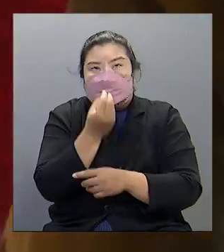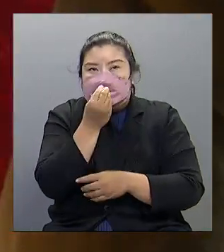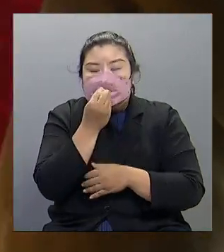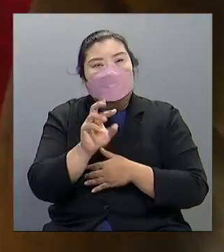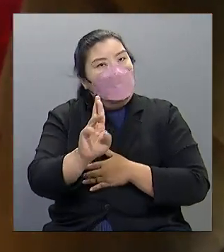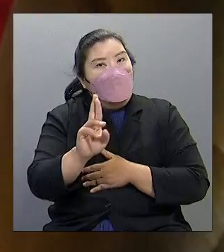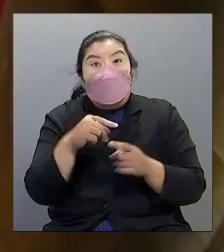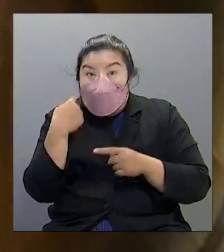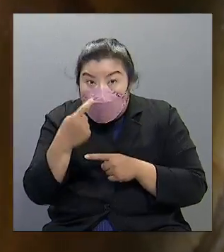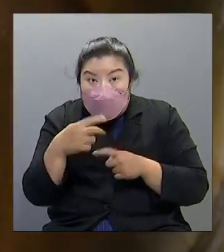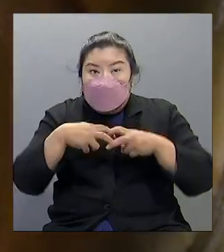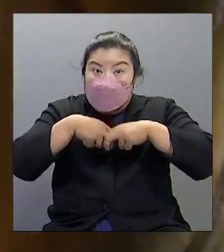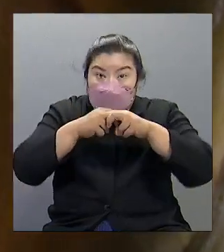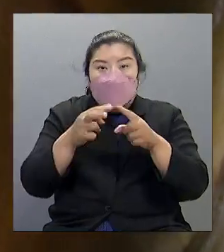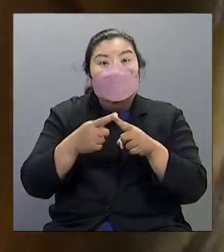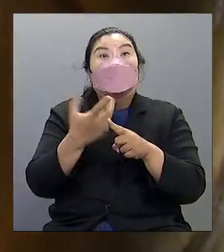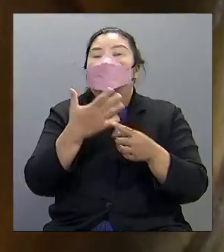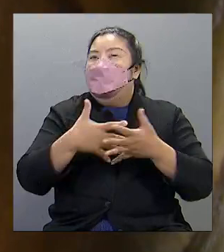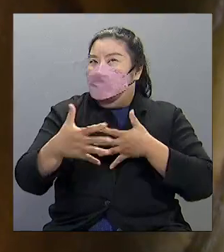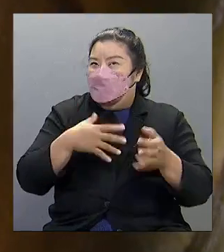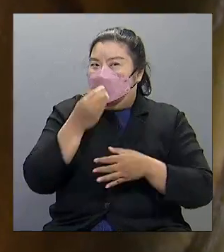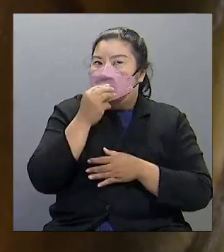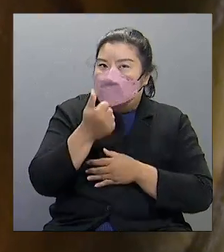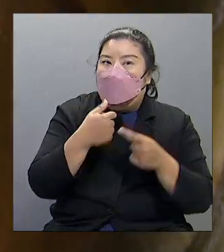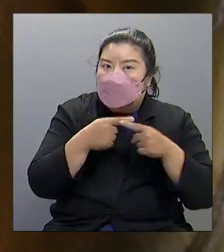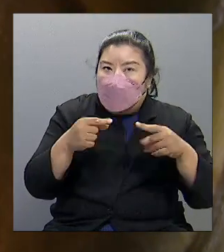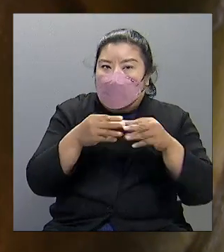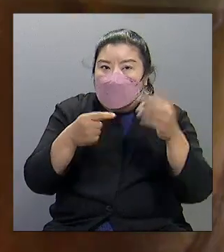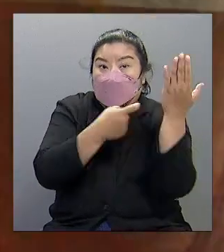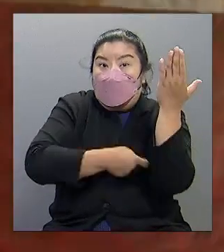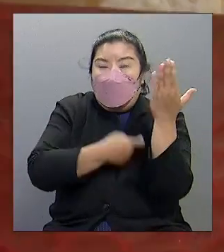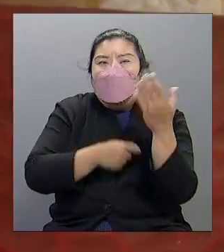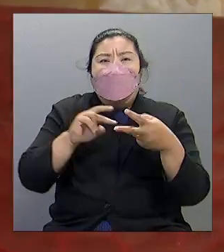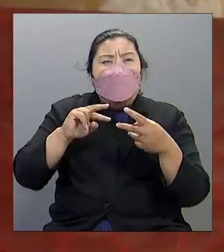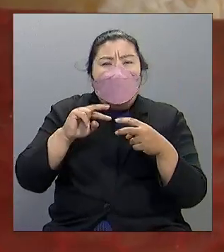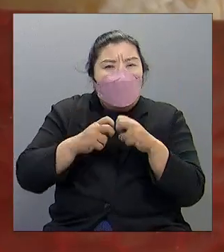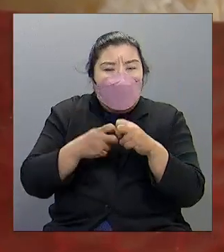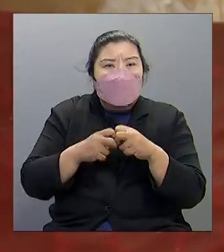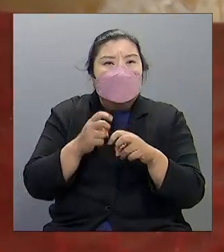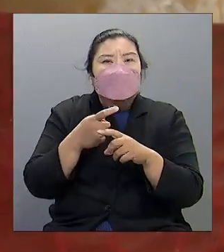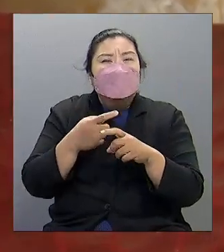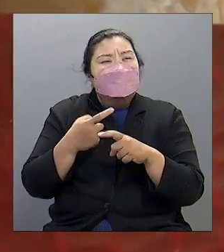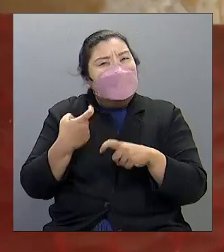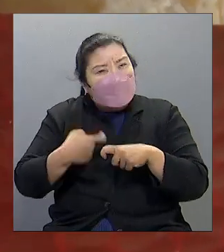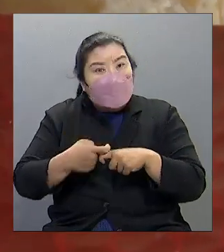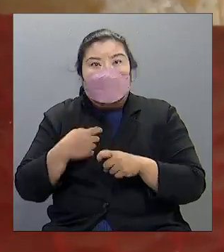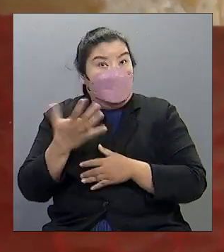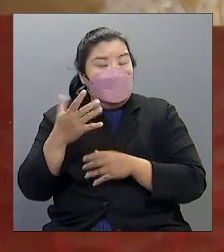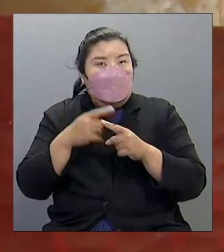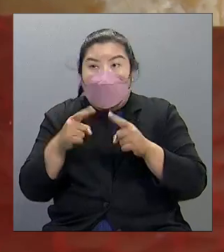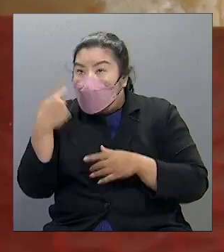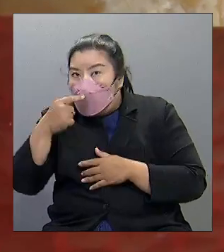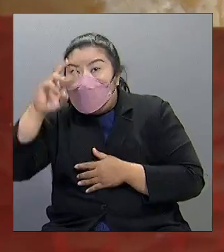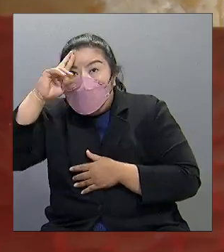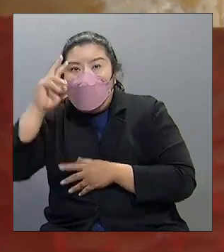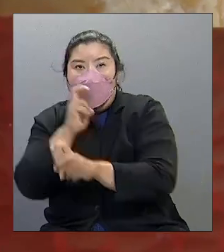ได้เป็โลกเก้าไม่ต้องกงวลนะคะการกินหน่อไม้ไมได้ทำใหเปโลกเก้าแต่ผู้ทเป็โลกเก้าควรจะตองจำก